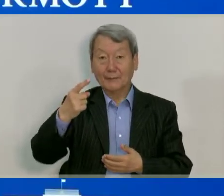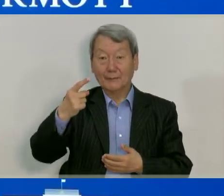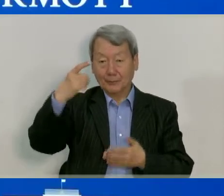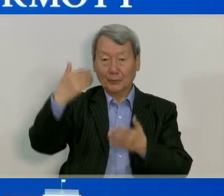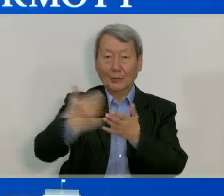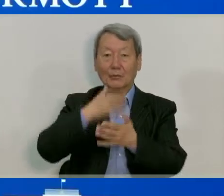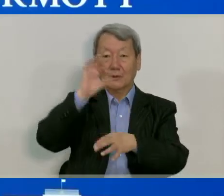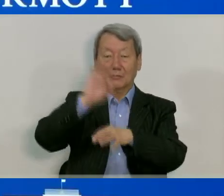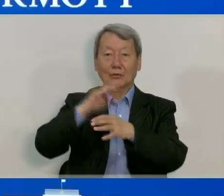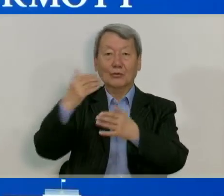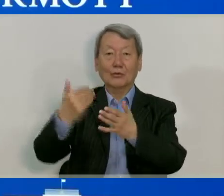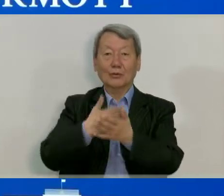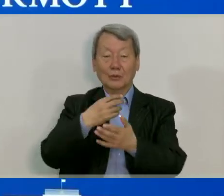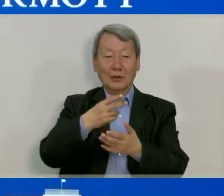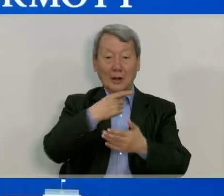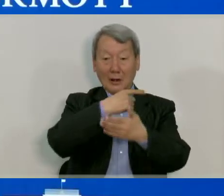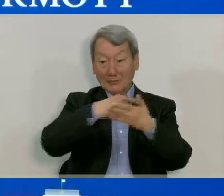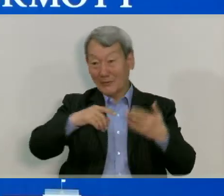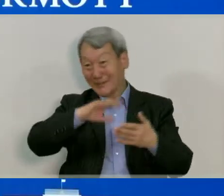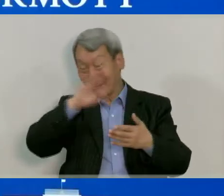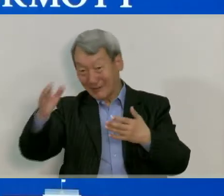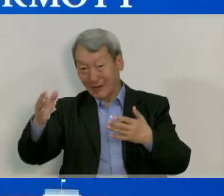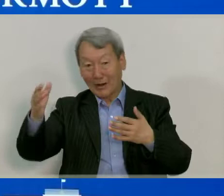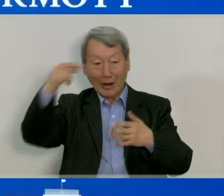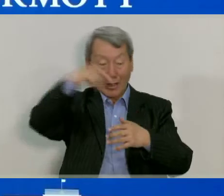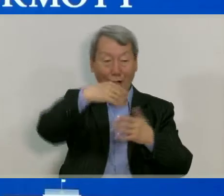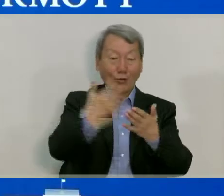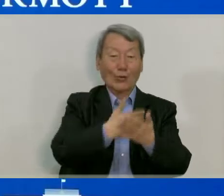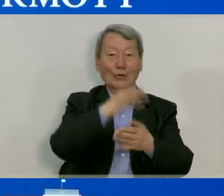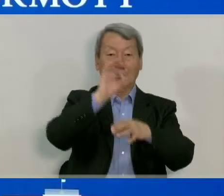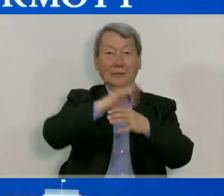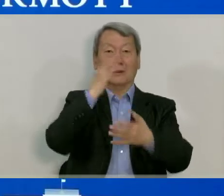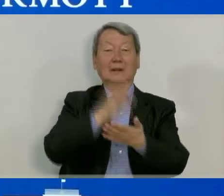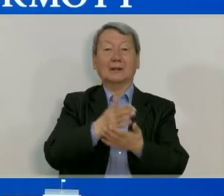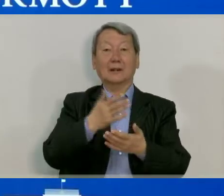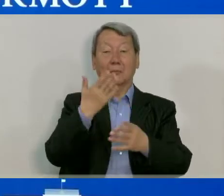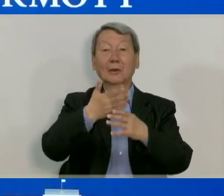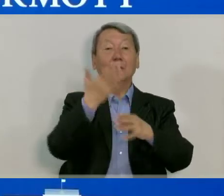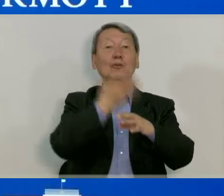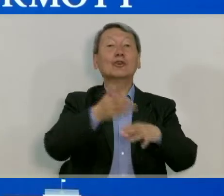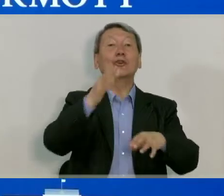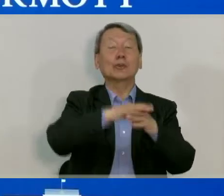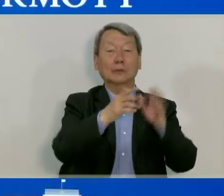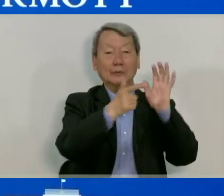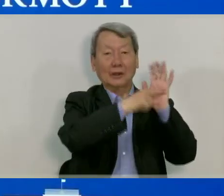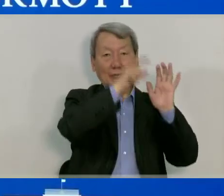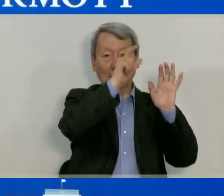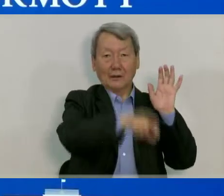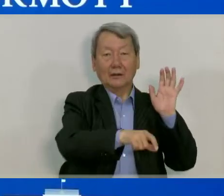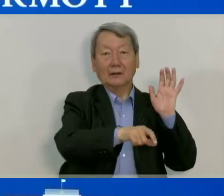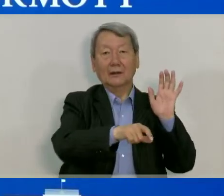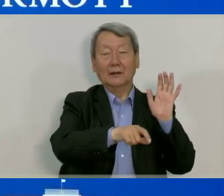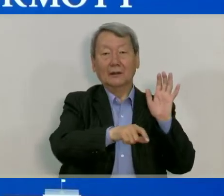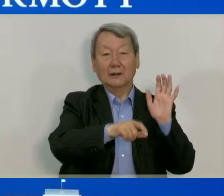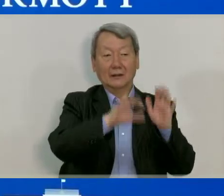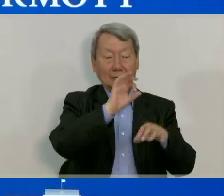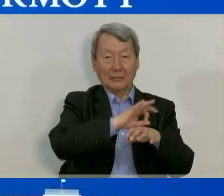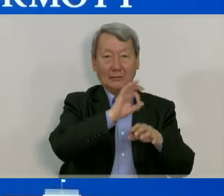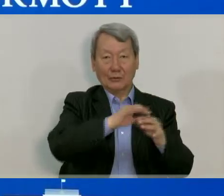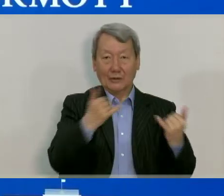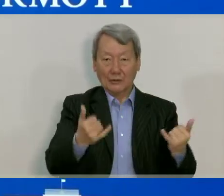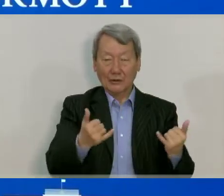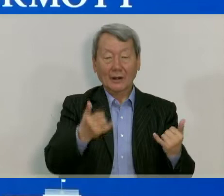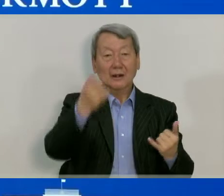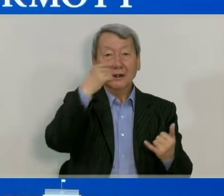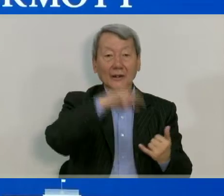вновь выявленных мы снова поместили в стационар. В тяжелом состоянии 7 больных сегодня,